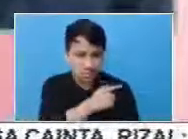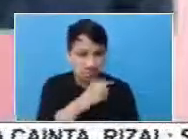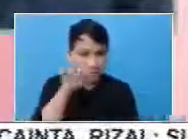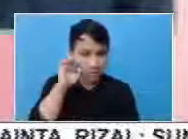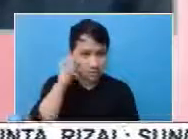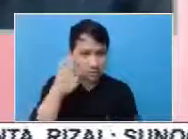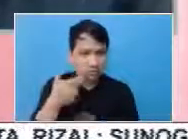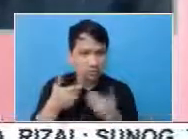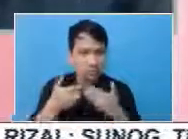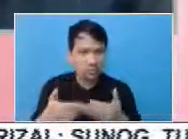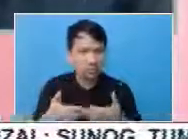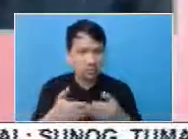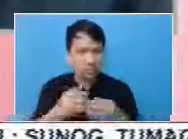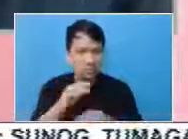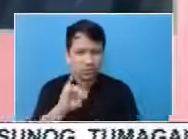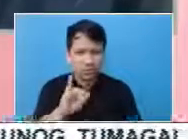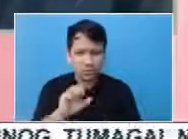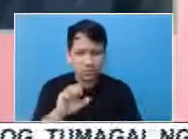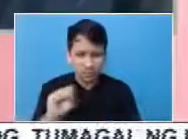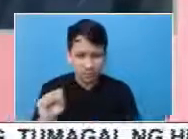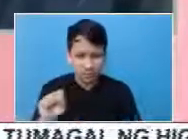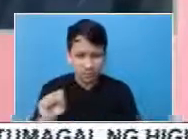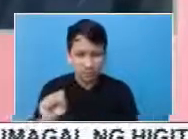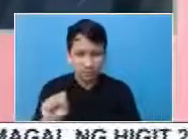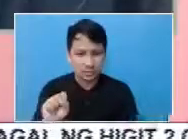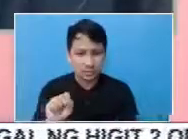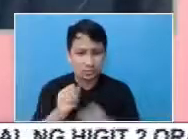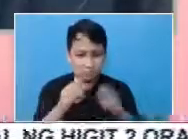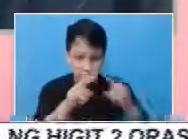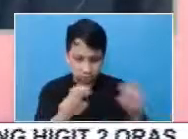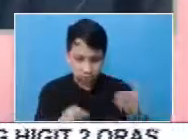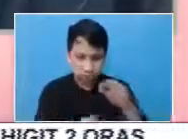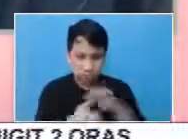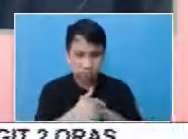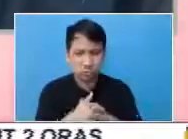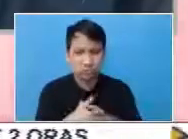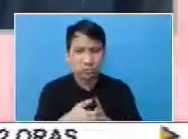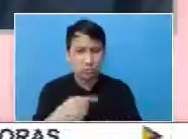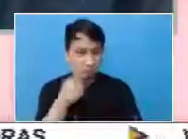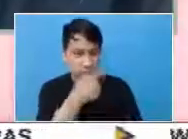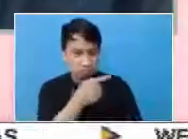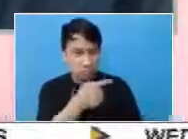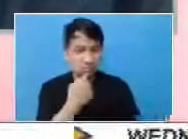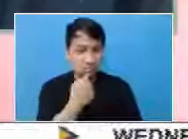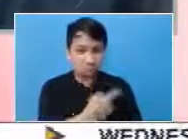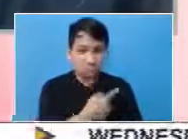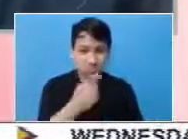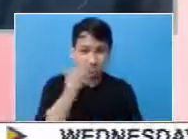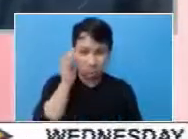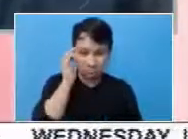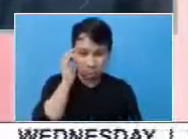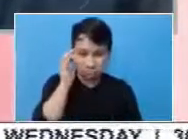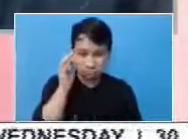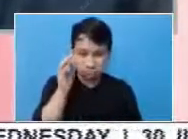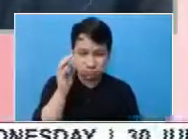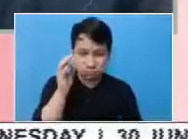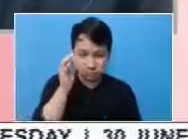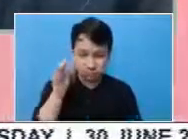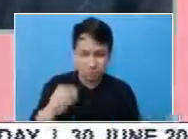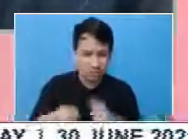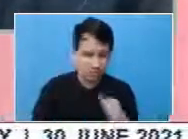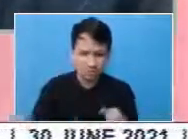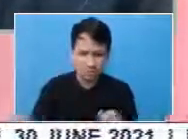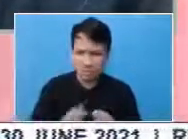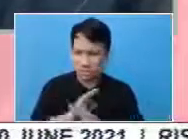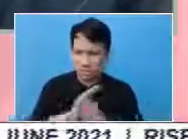Gani Oro. Live po tayo ngayon sa Rise and Shine Pilipinas sa PTV. Sir, kamusta po ngayon ang sitwasyon sa MPD matapos po yung pangyayari